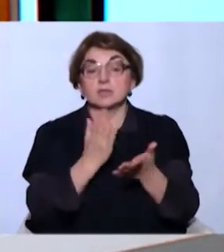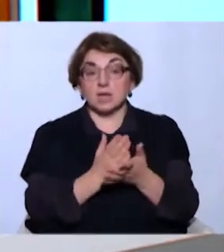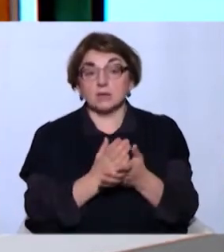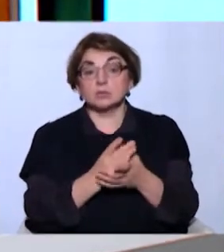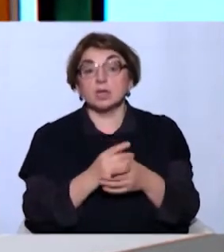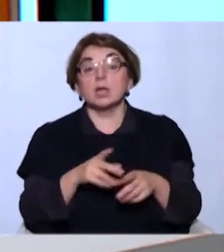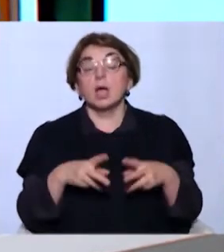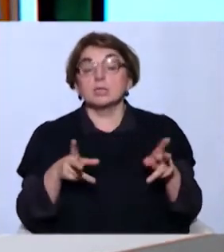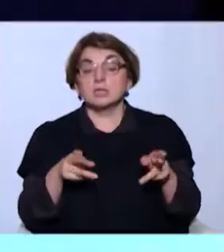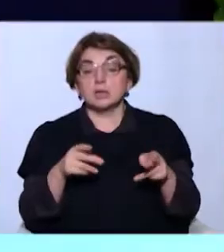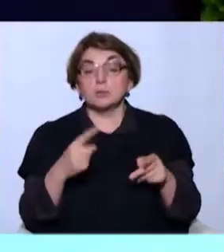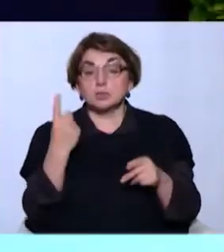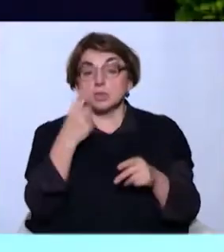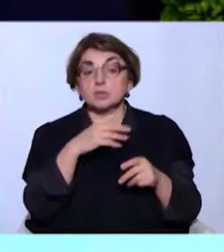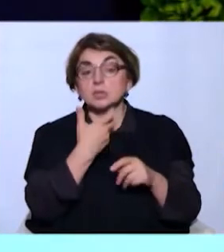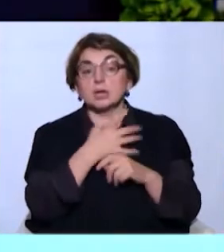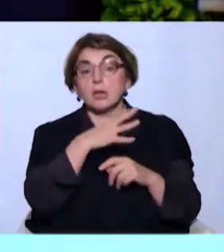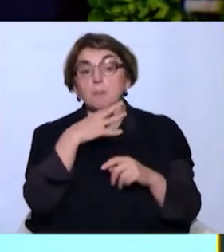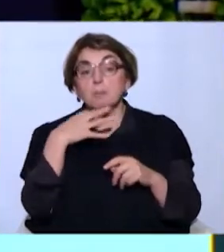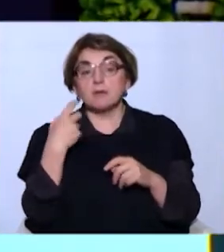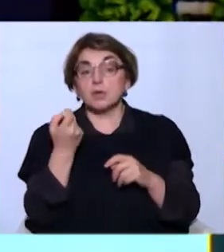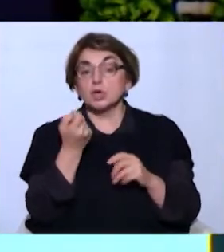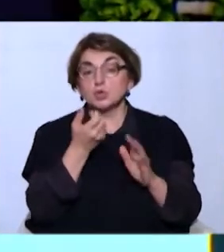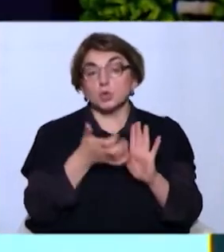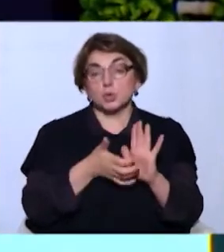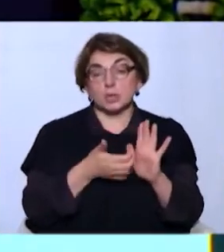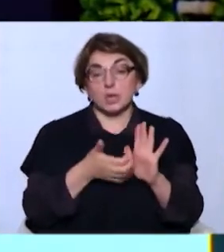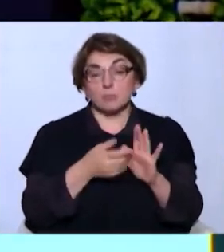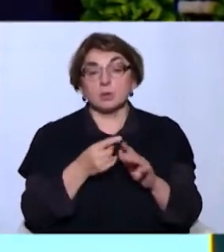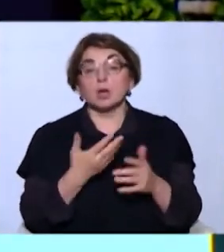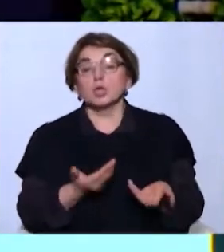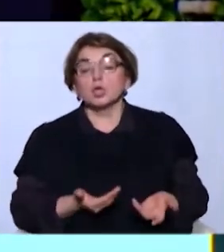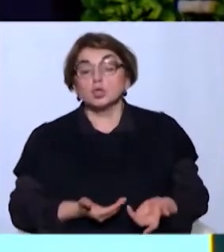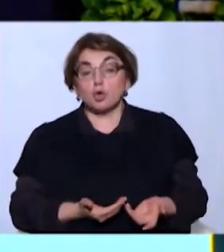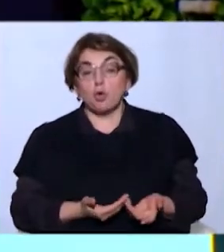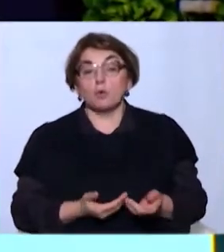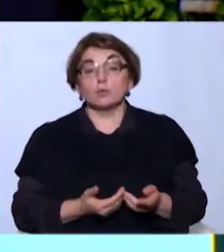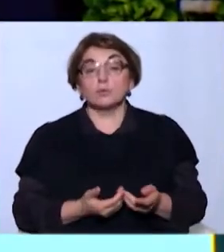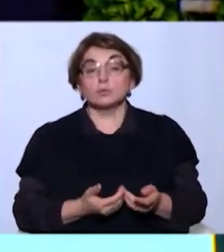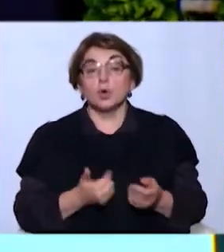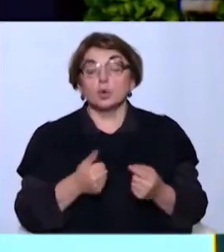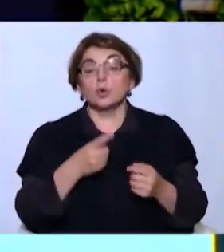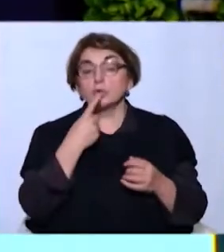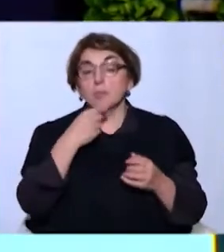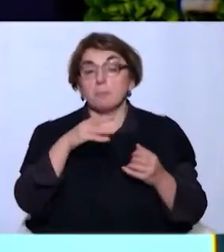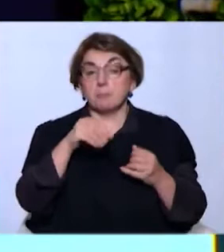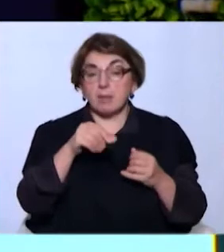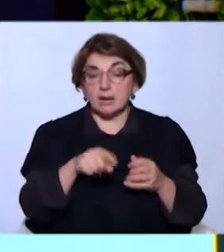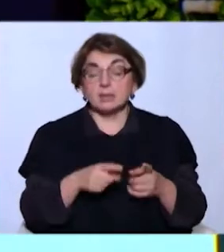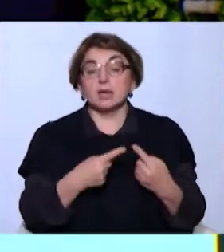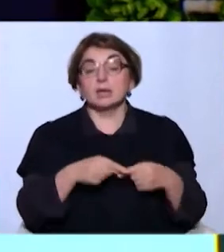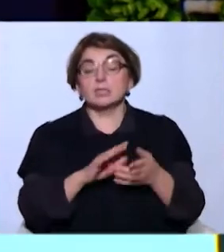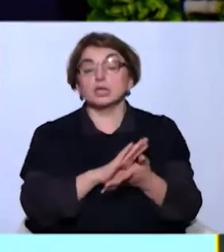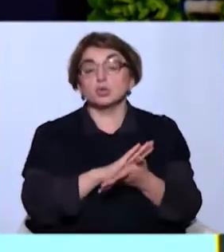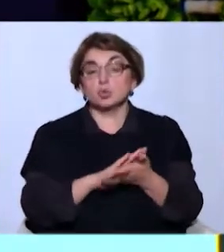და კიბოსნაირების დიდი უმრავლესობა მცირე გამონაკლისის გარდა ბინადრობს როგორც მლაში, ასევე